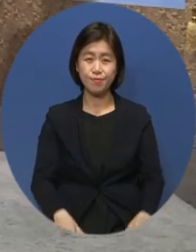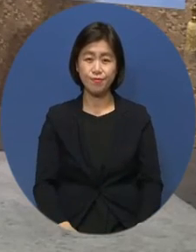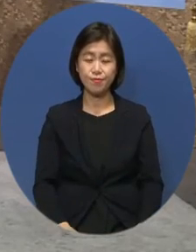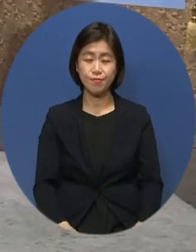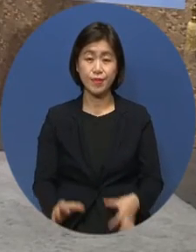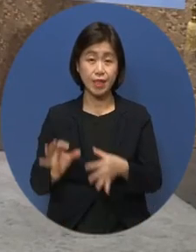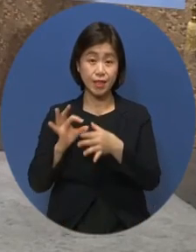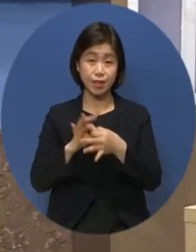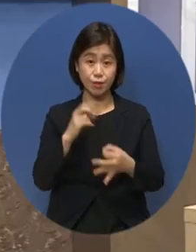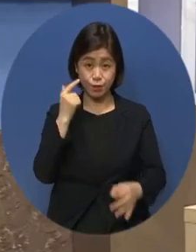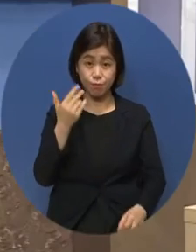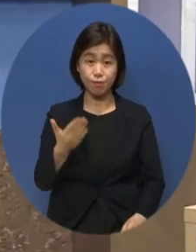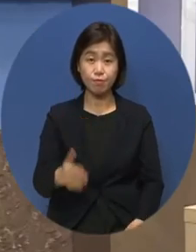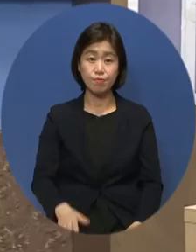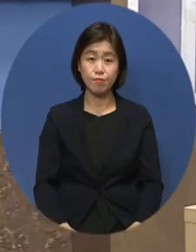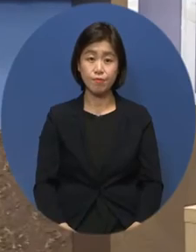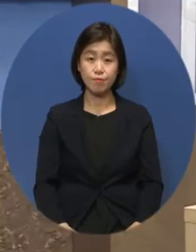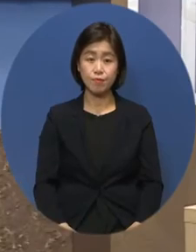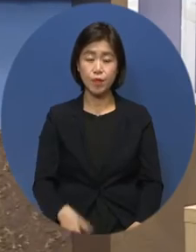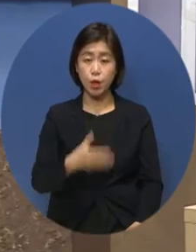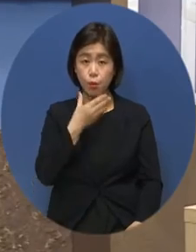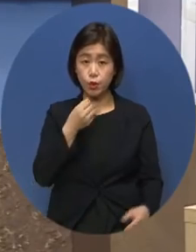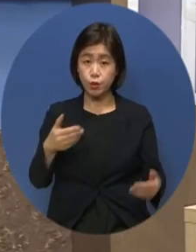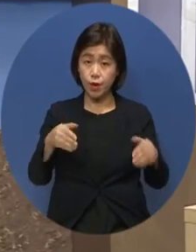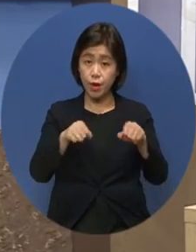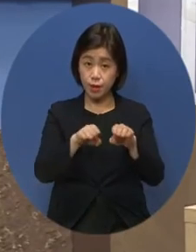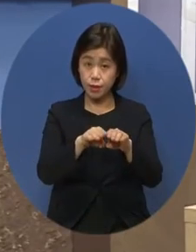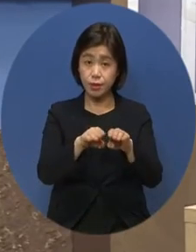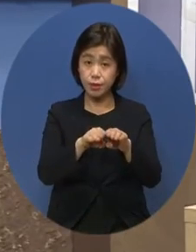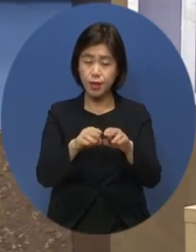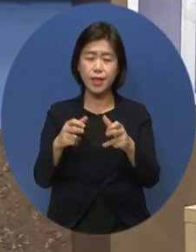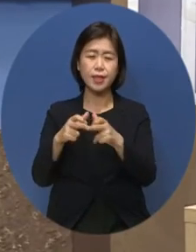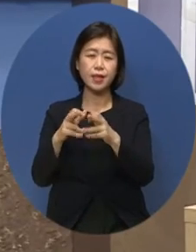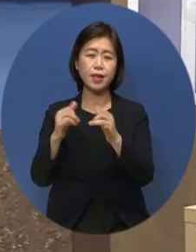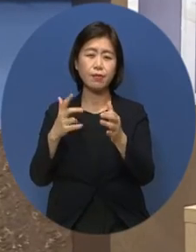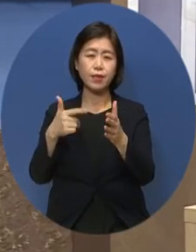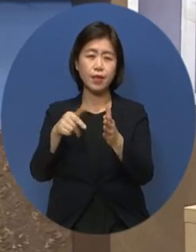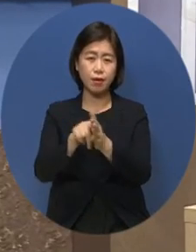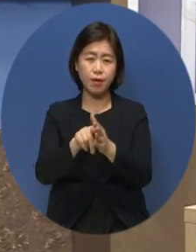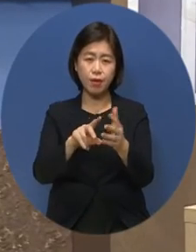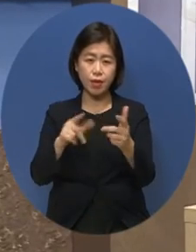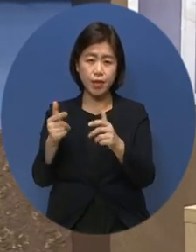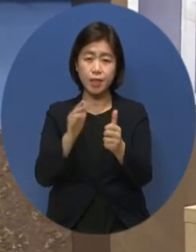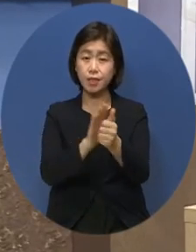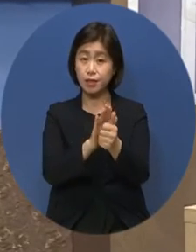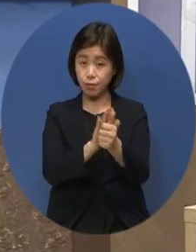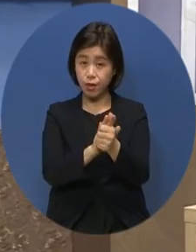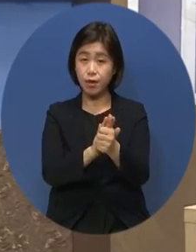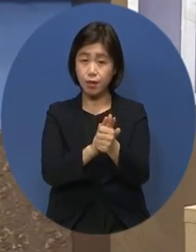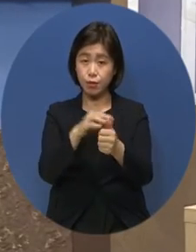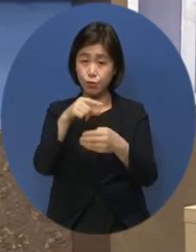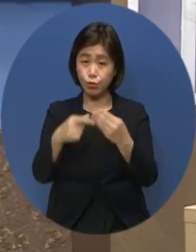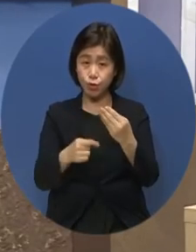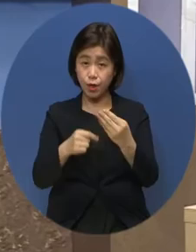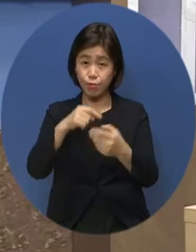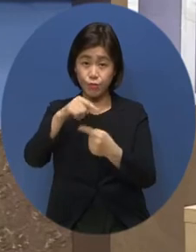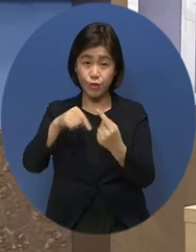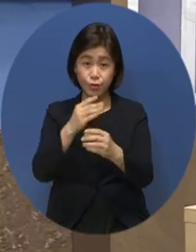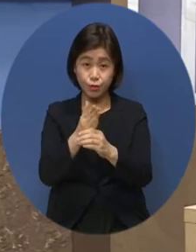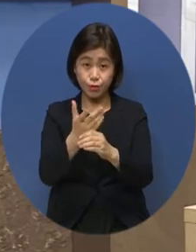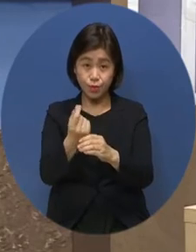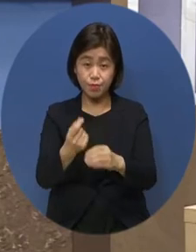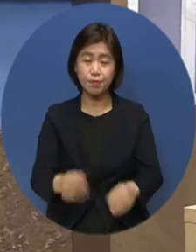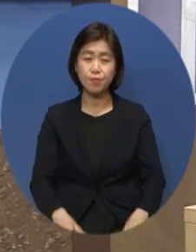이어가도록 하겠습니다 복지관에서 늘 또 장애인 분들을 위해서 많은 여러 지원 프로그램을 도매업 하고 계신데요 느